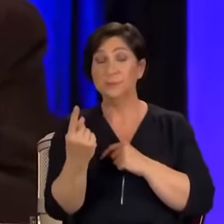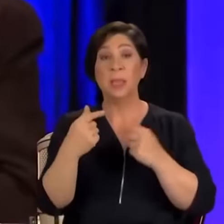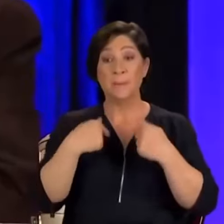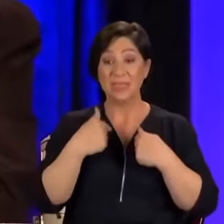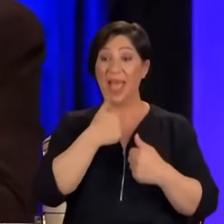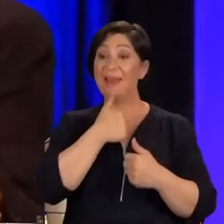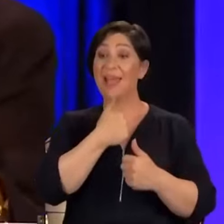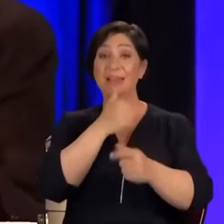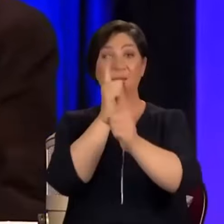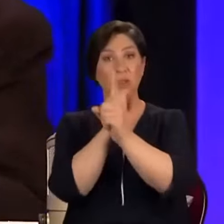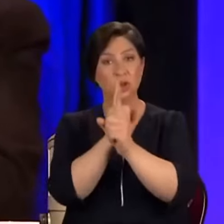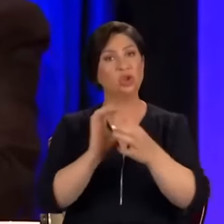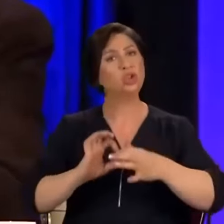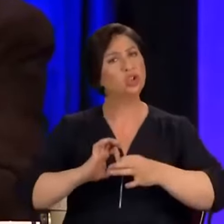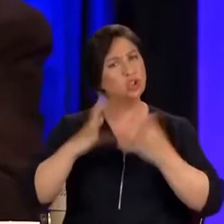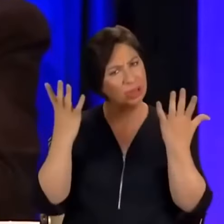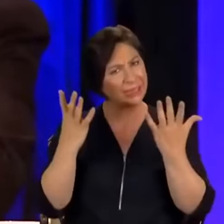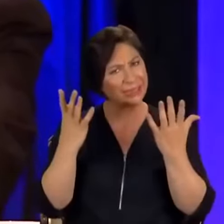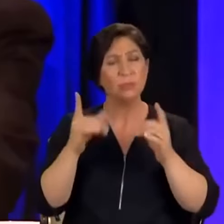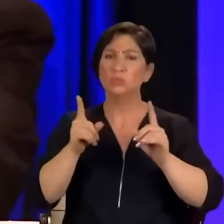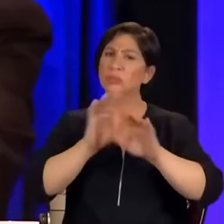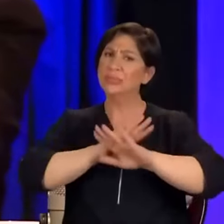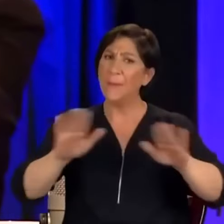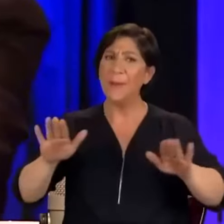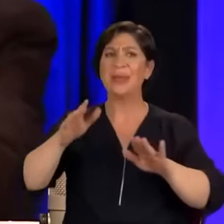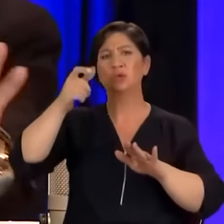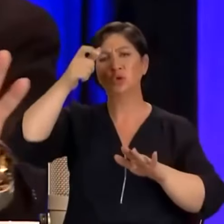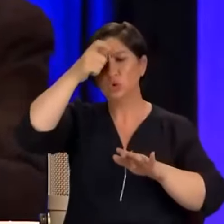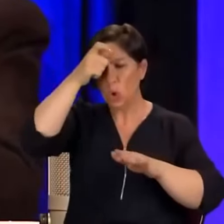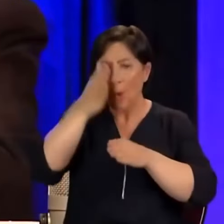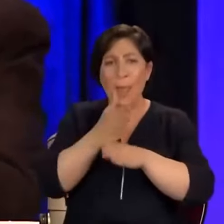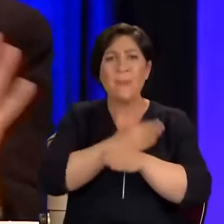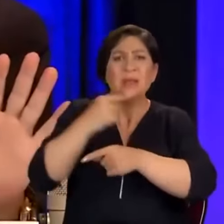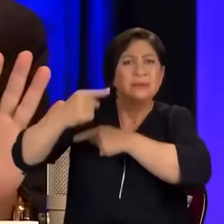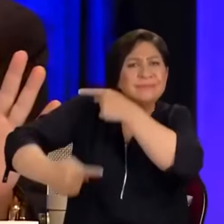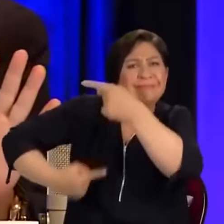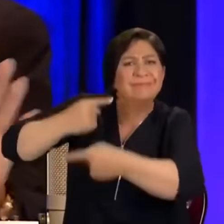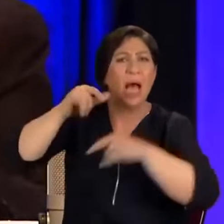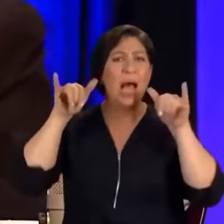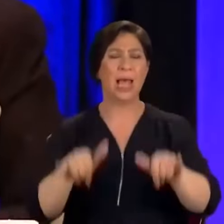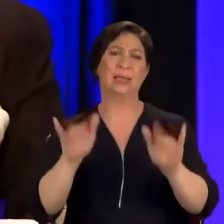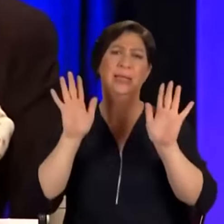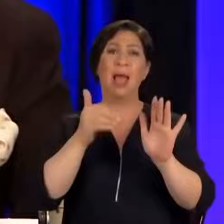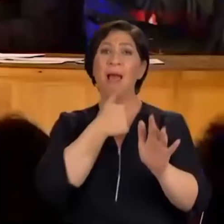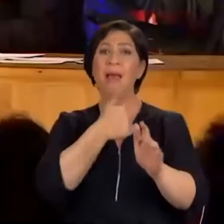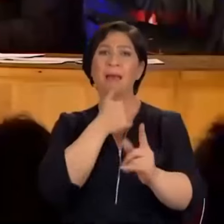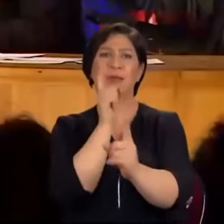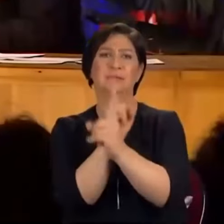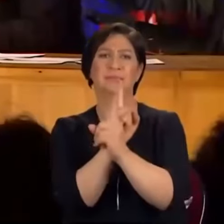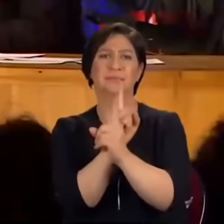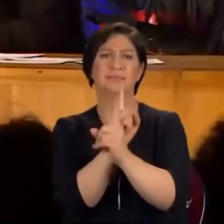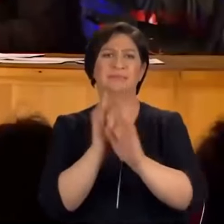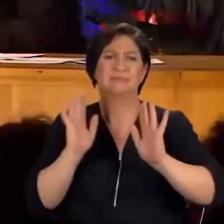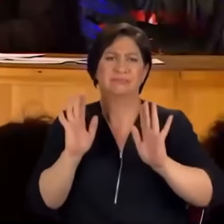biz erkek erkeğe çözeriz Bu tamamen Bu memleketin gelenek göreneği çok uygun bir tutum biz sen